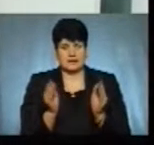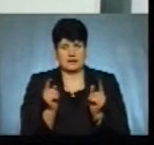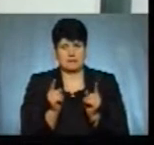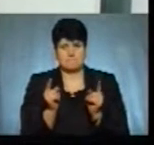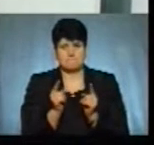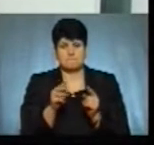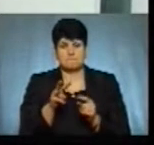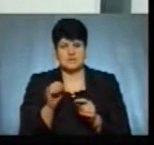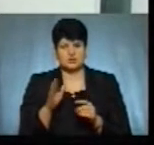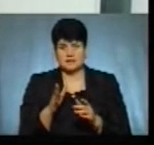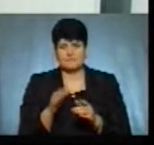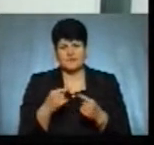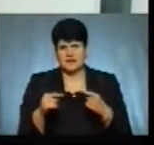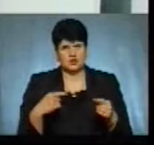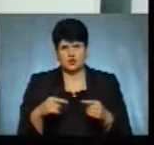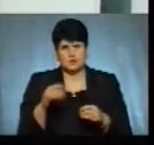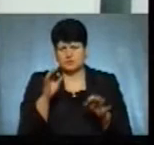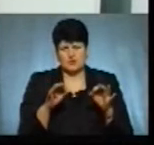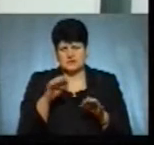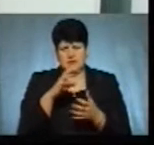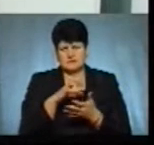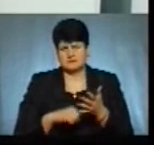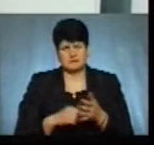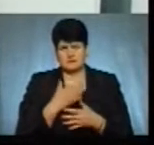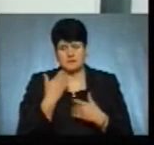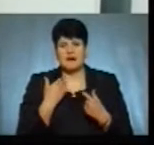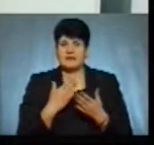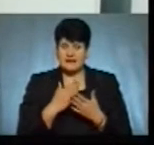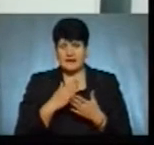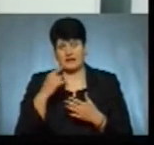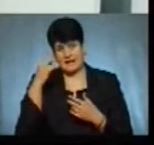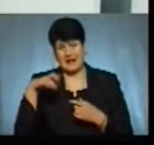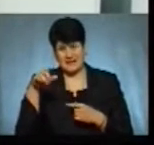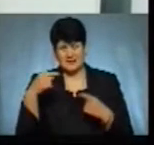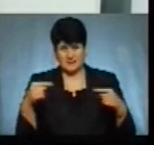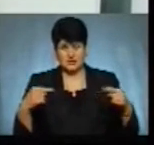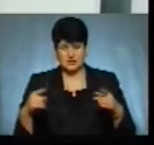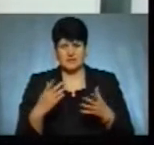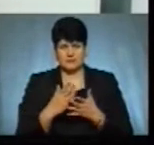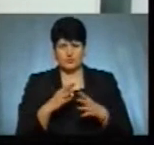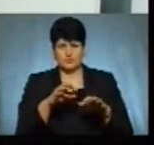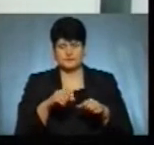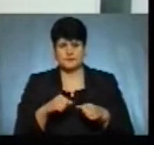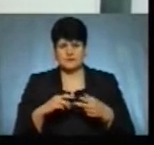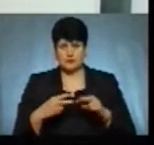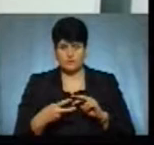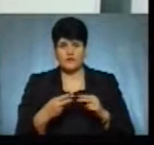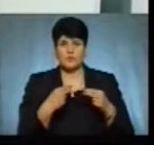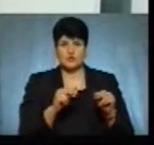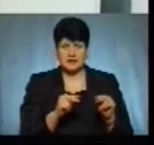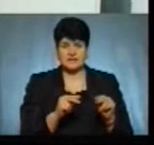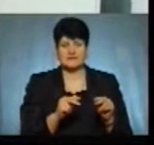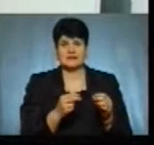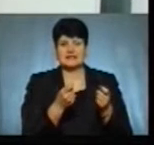жодної іншої комісії наші банки не беруть. Є країни, де є комісія за обмін валют. Крім того, що ви продаєте дешевше,